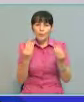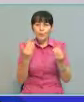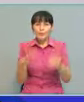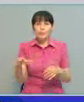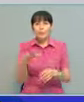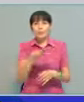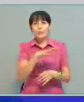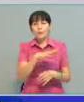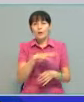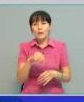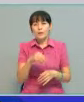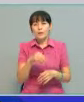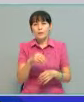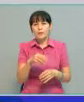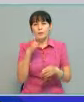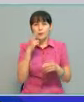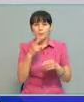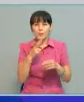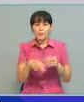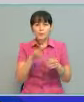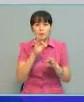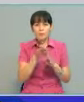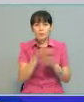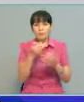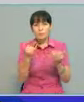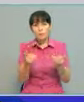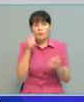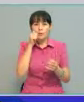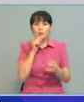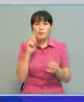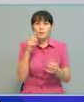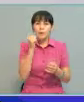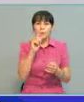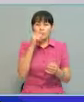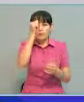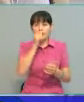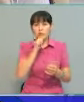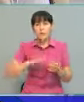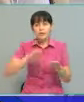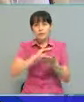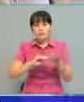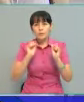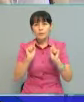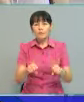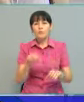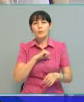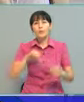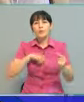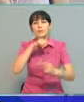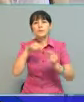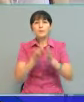бәрін бүгін бітірудің мақсаты жоқ. Бүгін ертең бір аптадан кейін, бір айдан кейін тіркеле береді. Өз